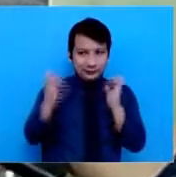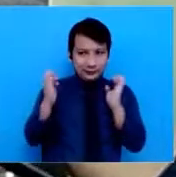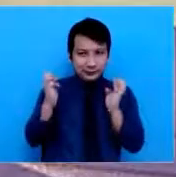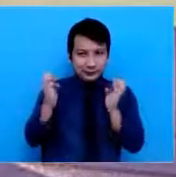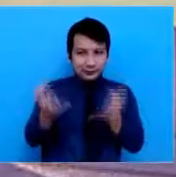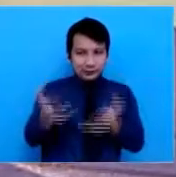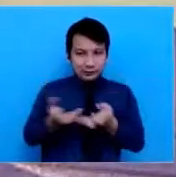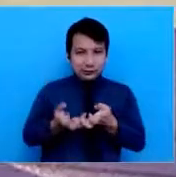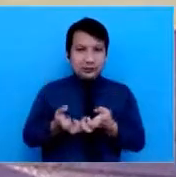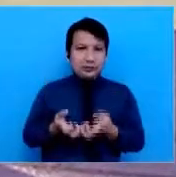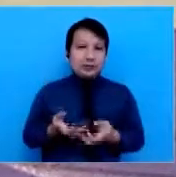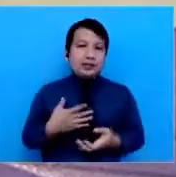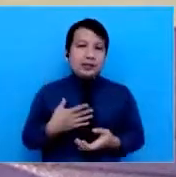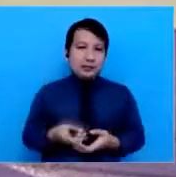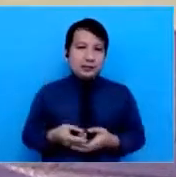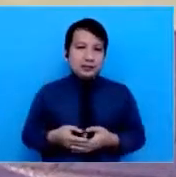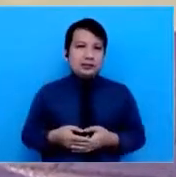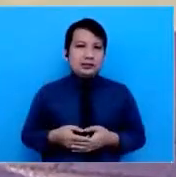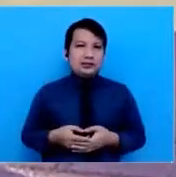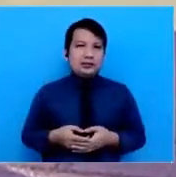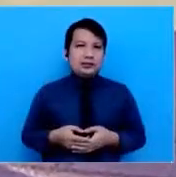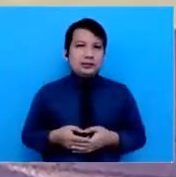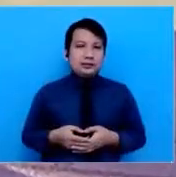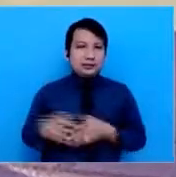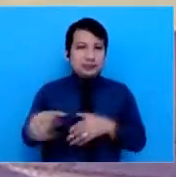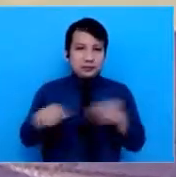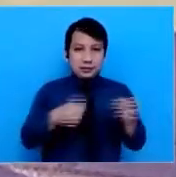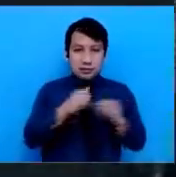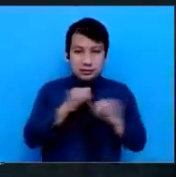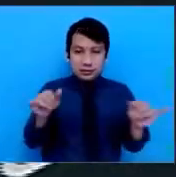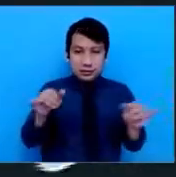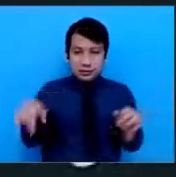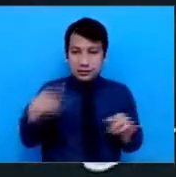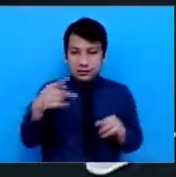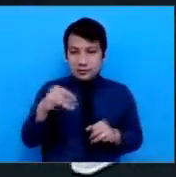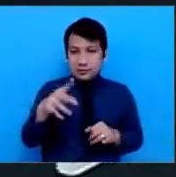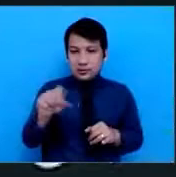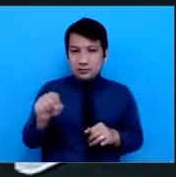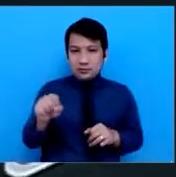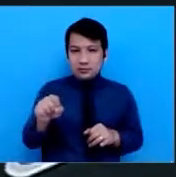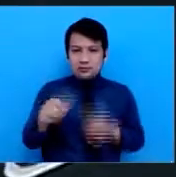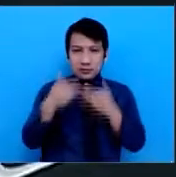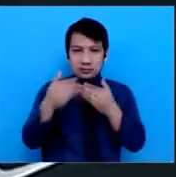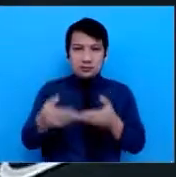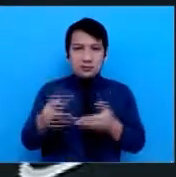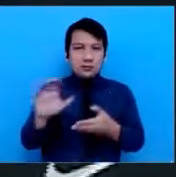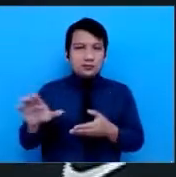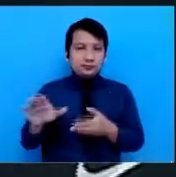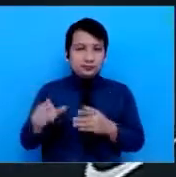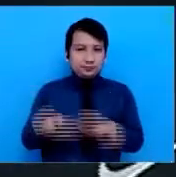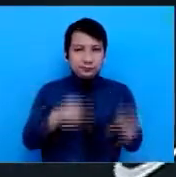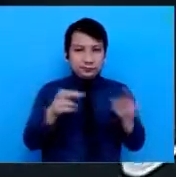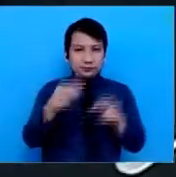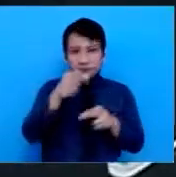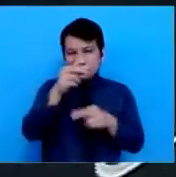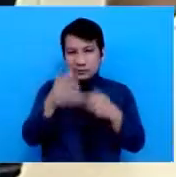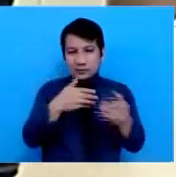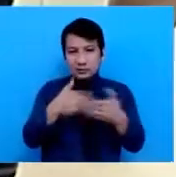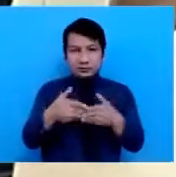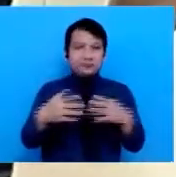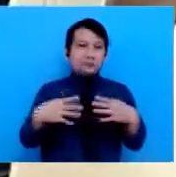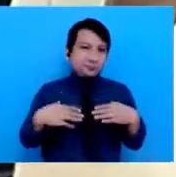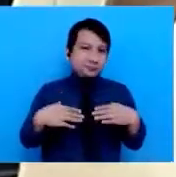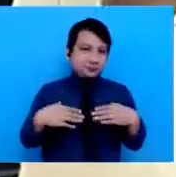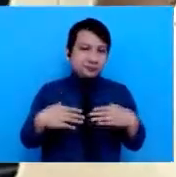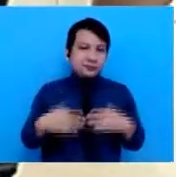akin. May ilan naman kagaya ni Pepe na consistent sa kanyang routine kahit bakasyon.